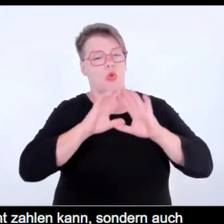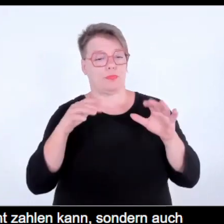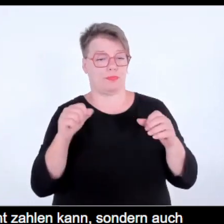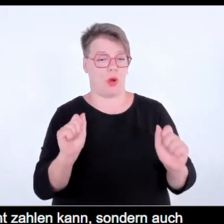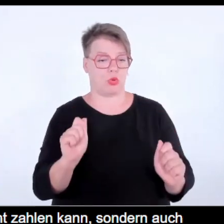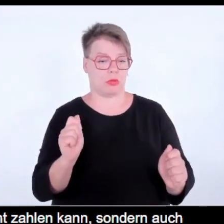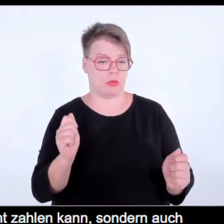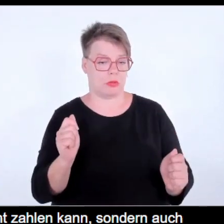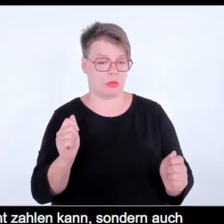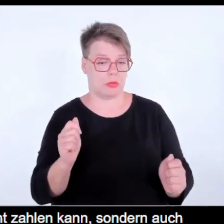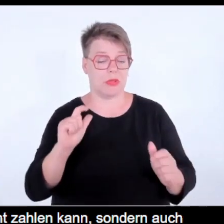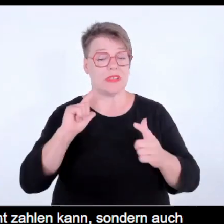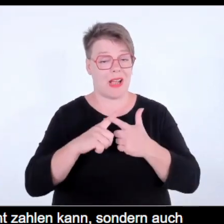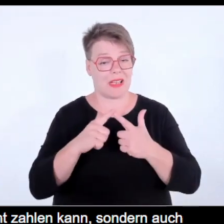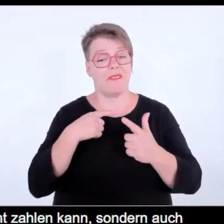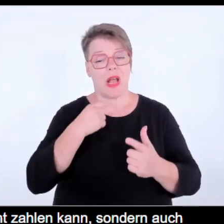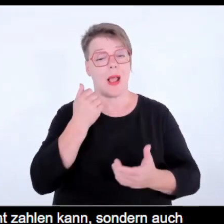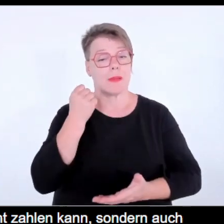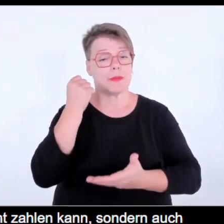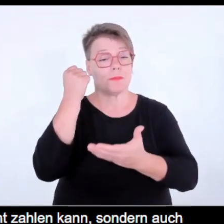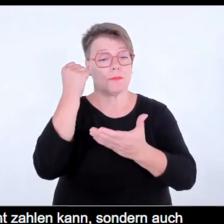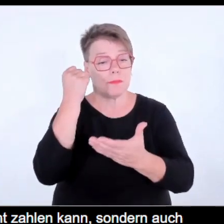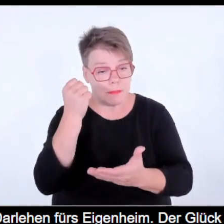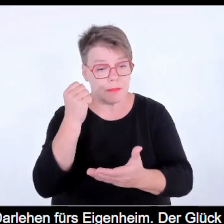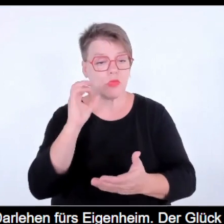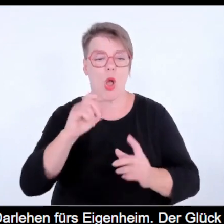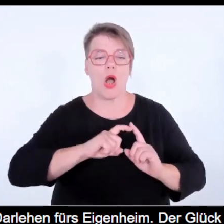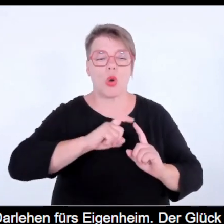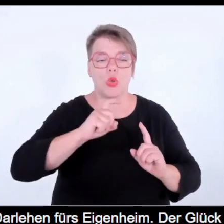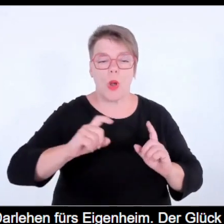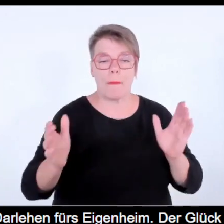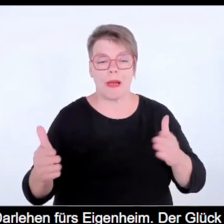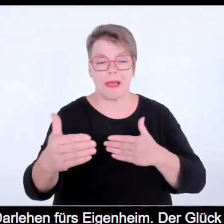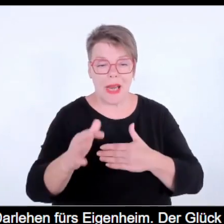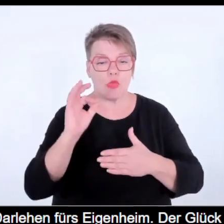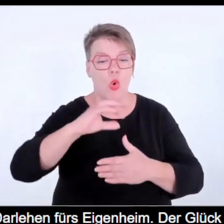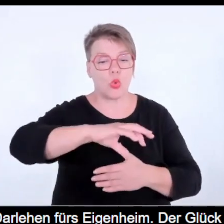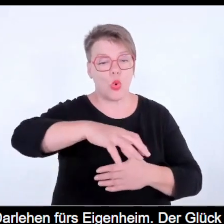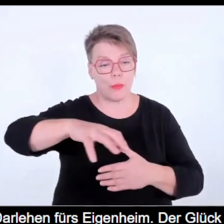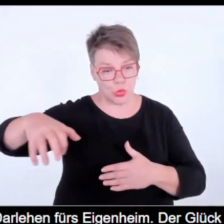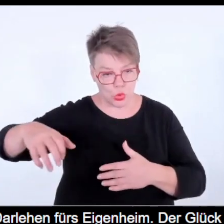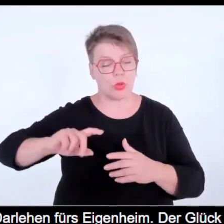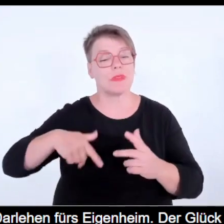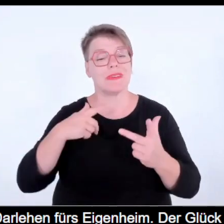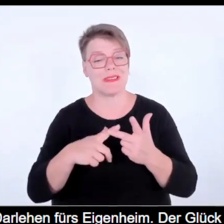Legislatur 202 Ministerratssitzungen, davon zwölf auswärts. Wir haben